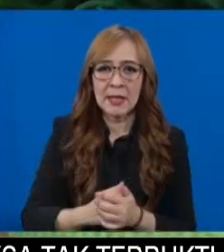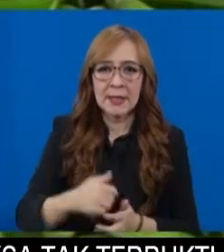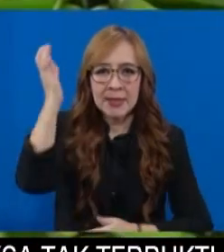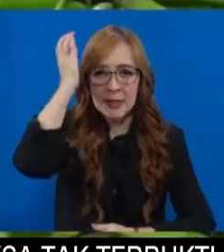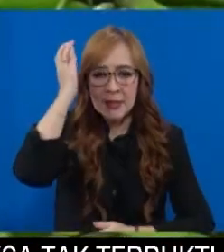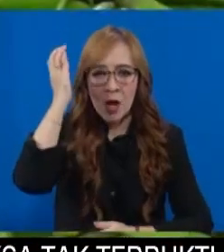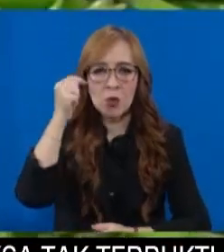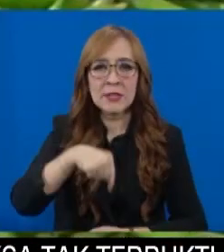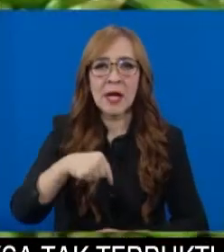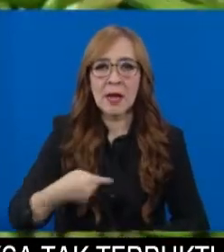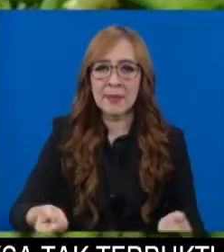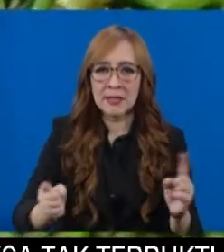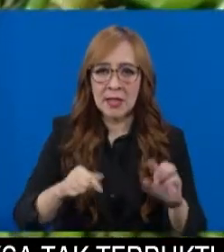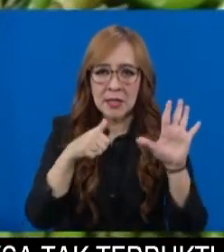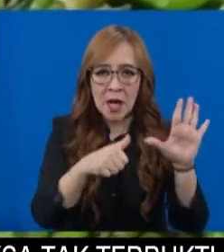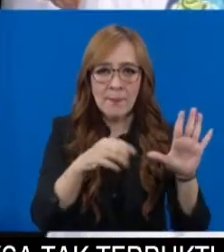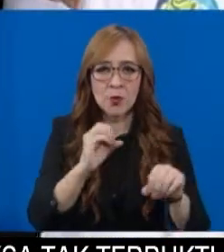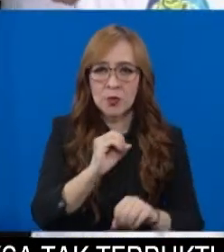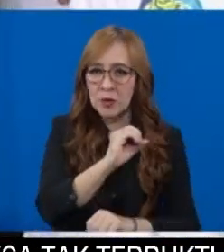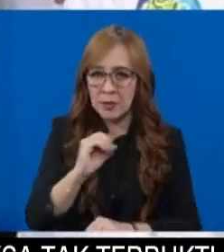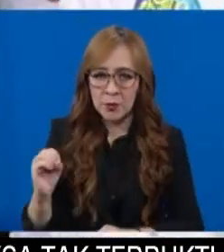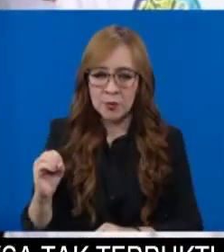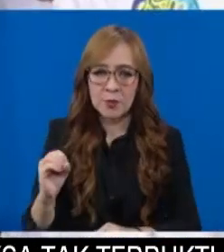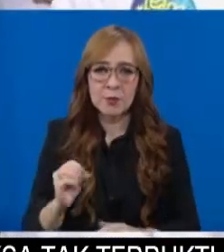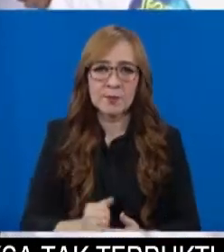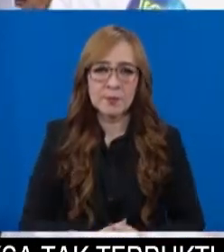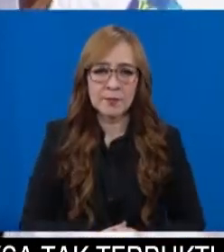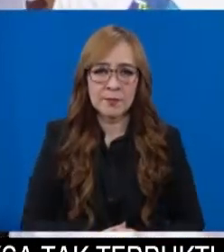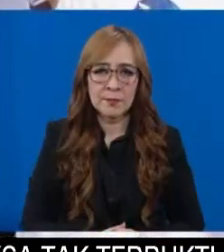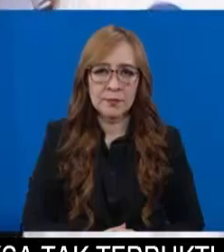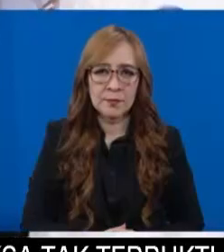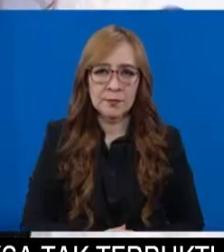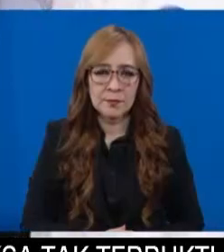per kg naik menjadi Rp60.000 per kg